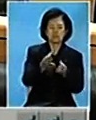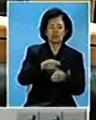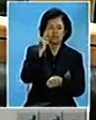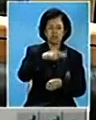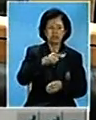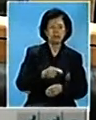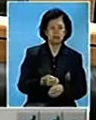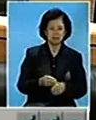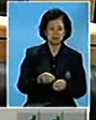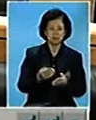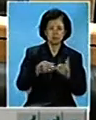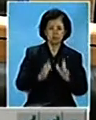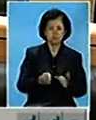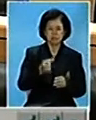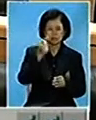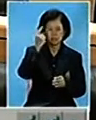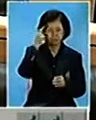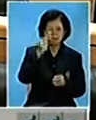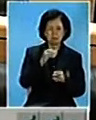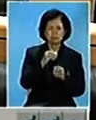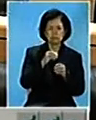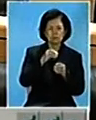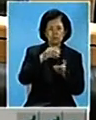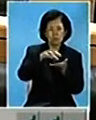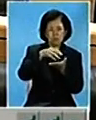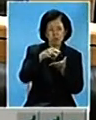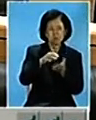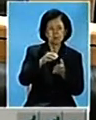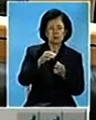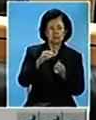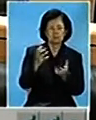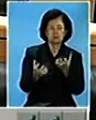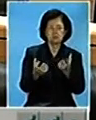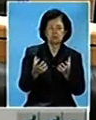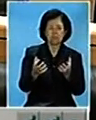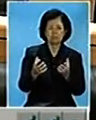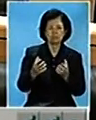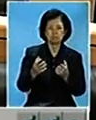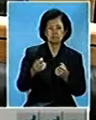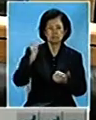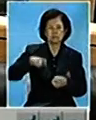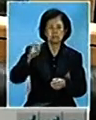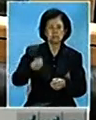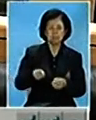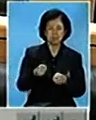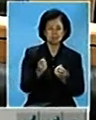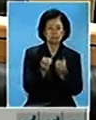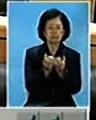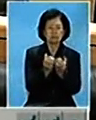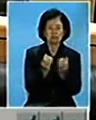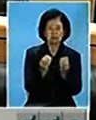บางคนคิดว่าพูดอย่างนี้มันเป็นการวิจารณ์ศาลรัฐธรรมนูญวิพากษ์วิจารณ์ด้วยความเป็นธรรมเพราะศาลรัฐธรรมนูญไม่มีการ